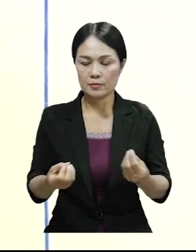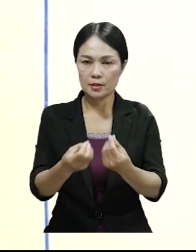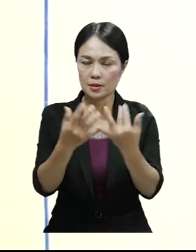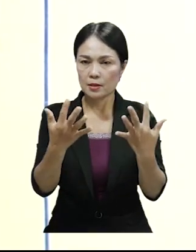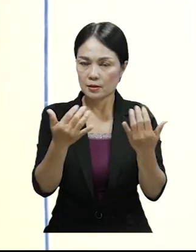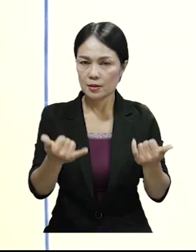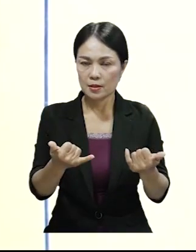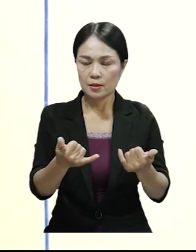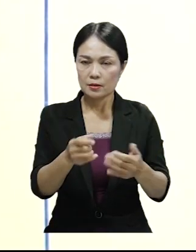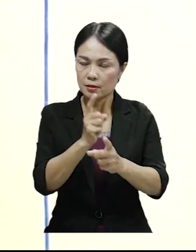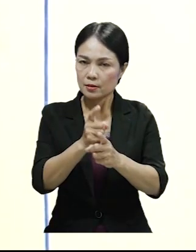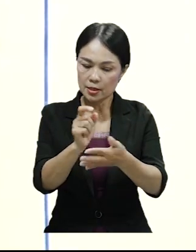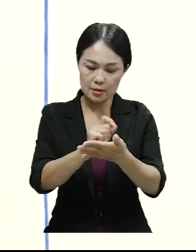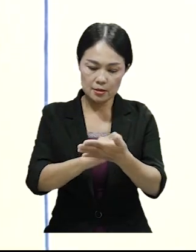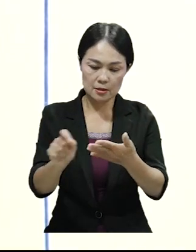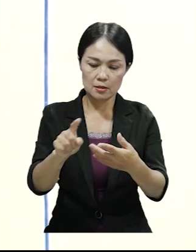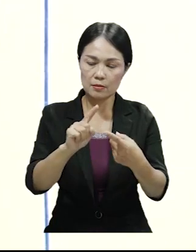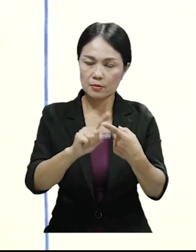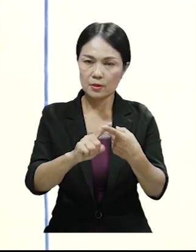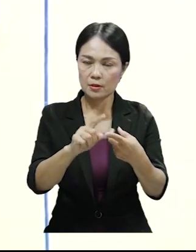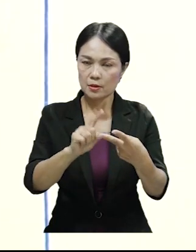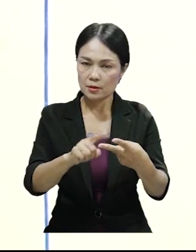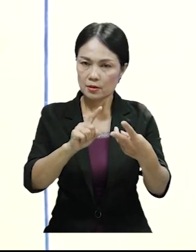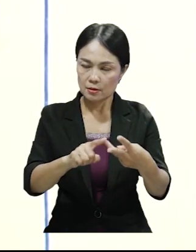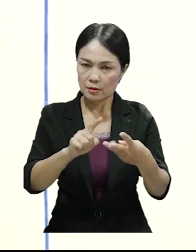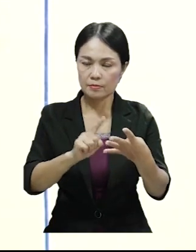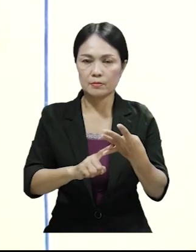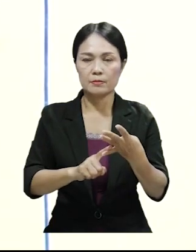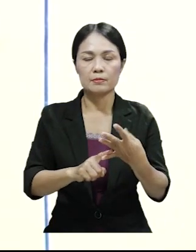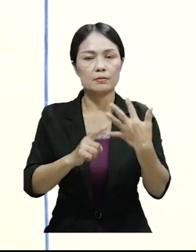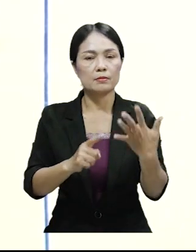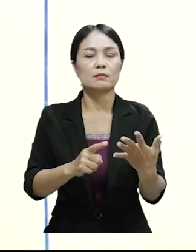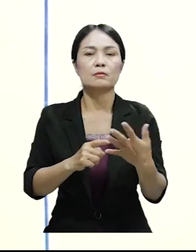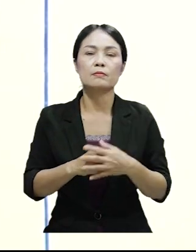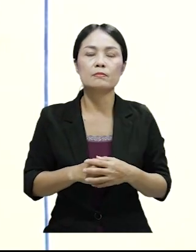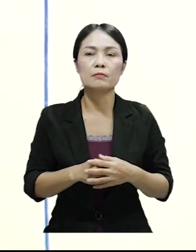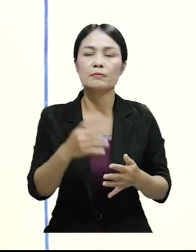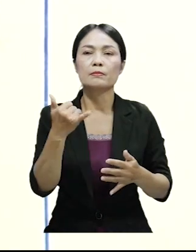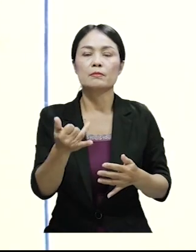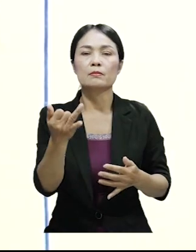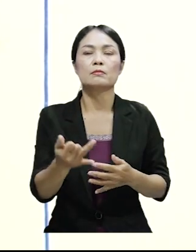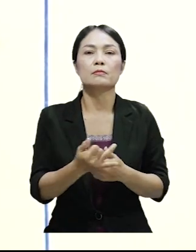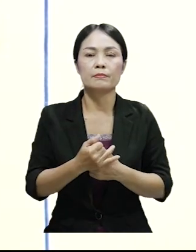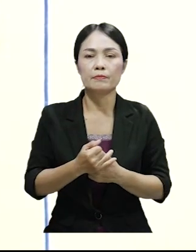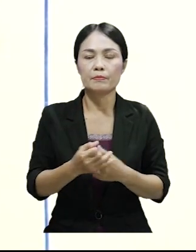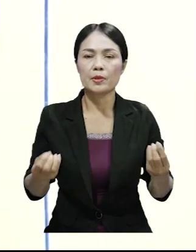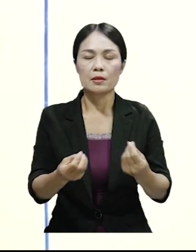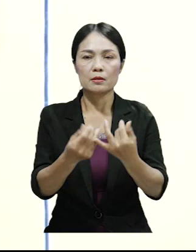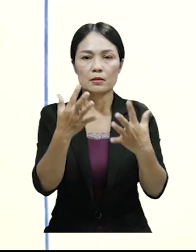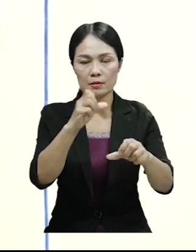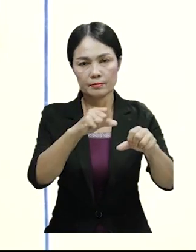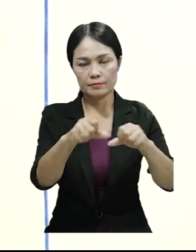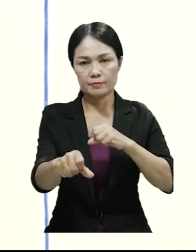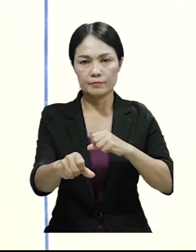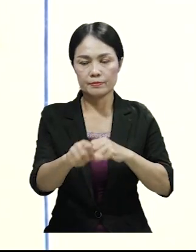នដូច្នេះយើងត្រូវសរសេរមកកូនណាទី1ទី2ទី3ទី4ទី5អញ្ចឹងទៅទី6ទី7អញ្ចឹងបើថាច្រើនទៀតត